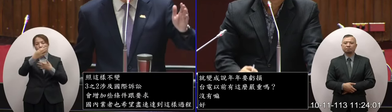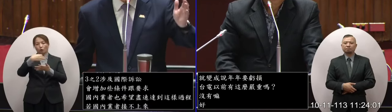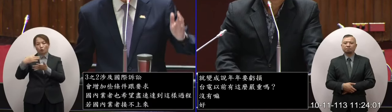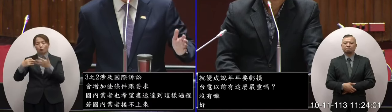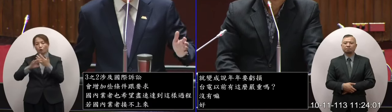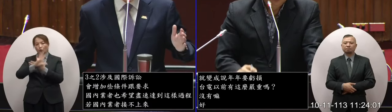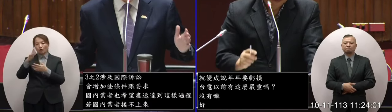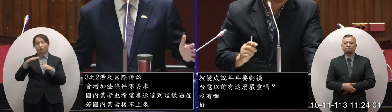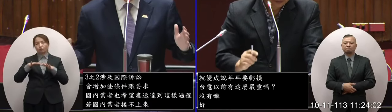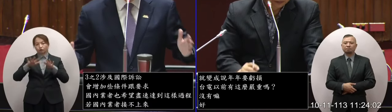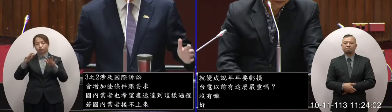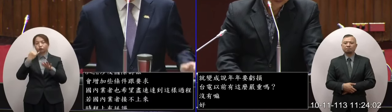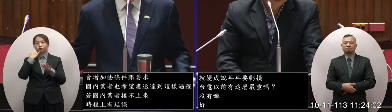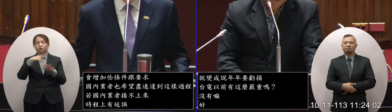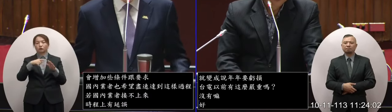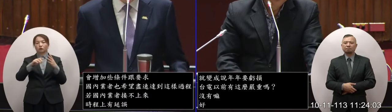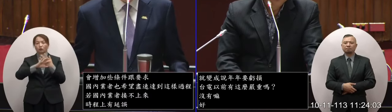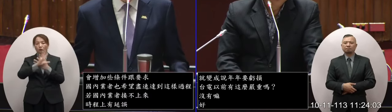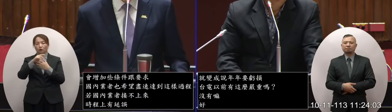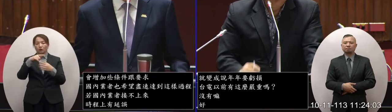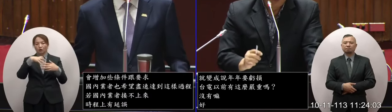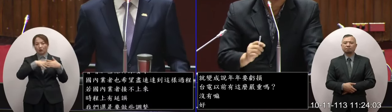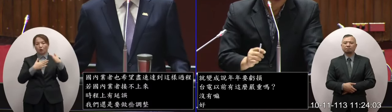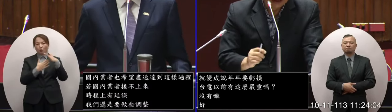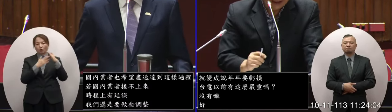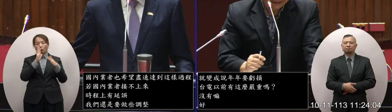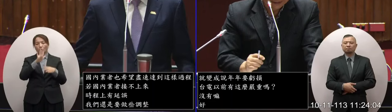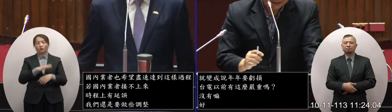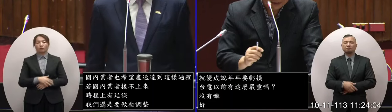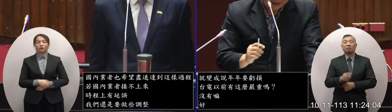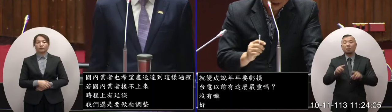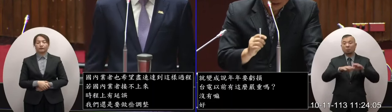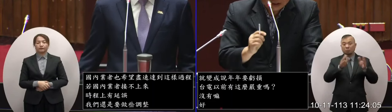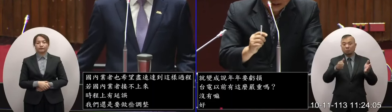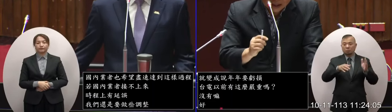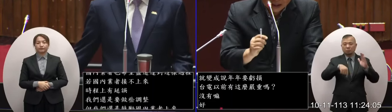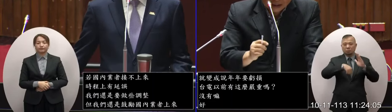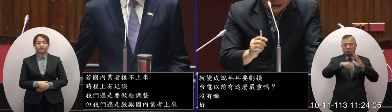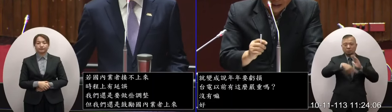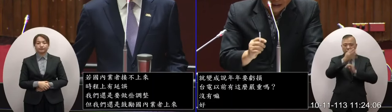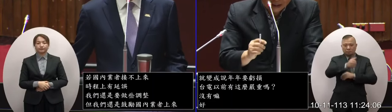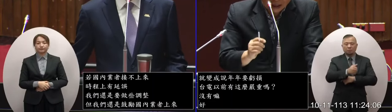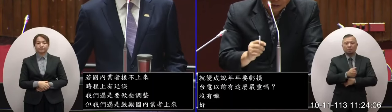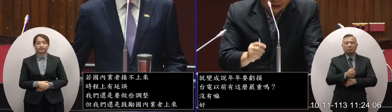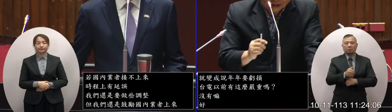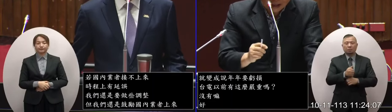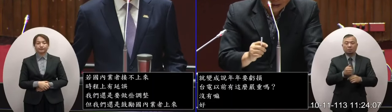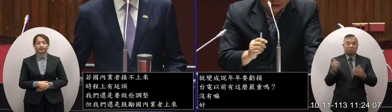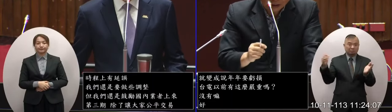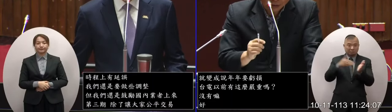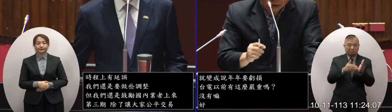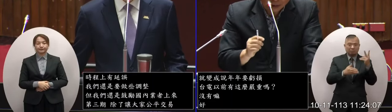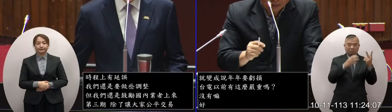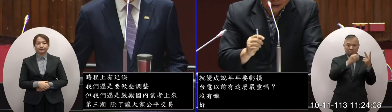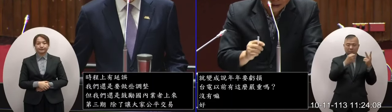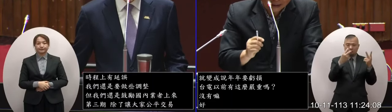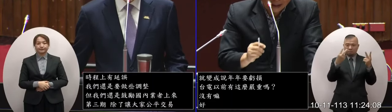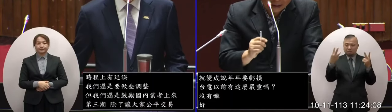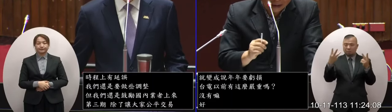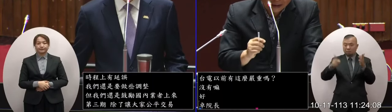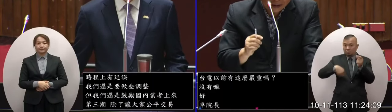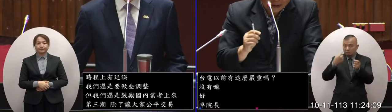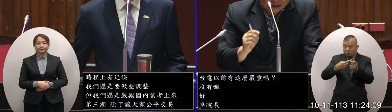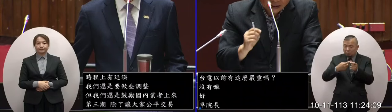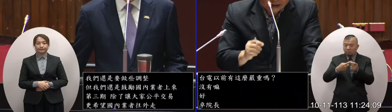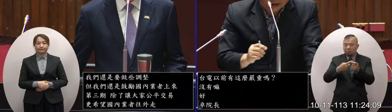争力，去国外发展，因为国内的市场到底有限。 卓院长，因为自2023年到现在，政府已经编列